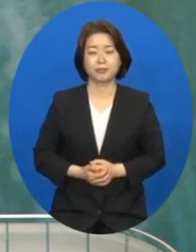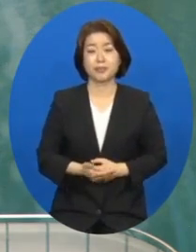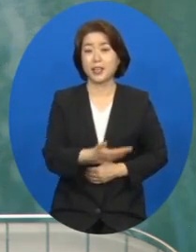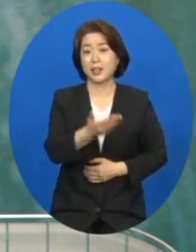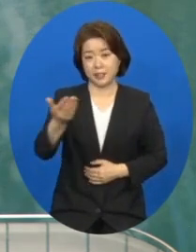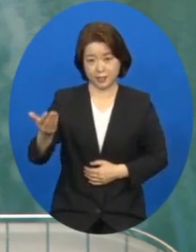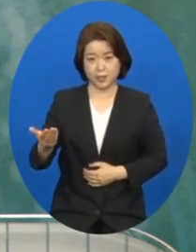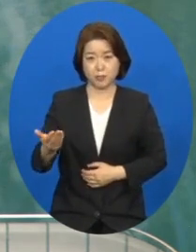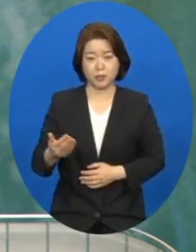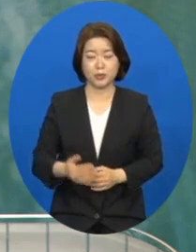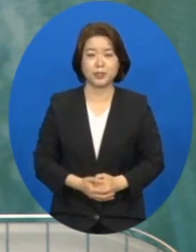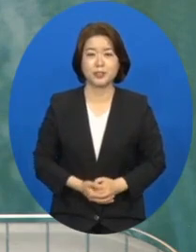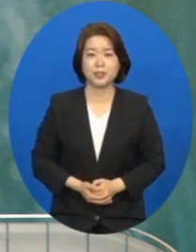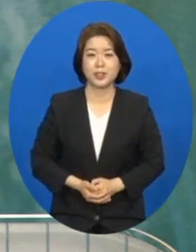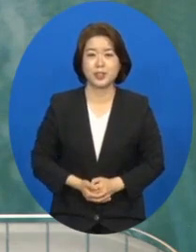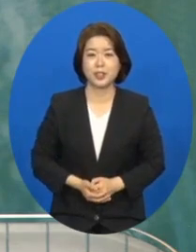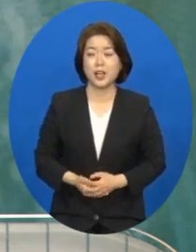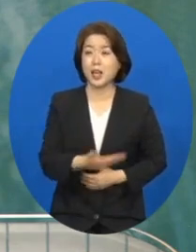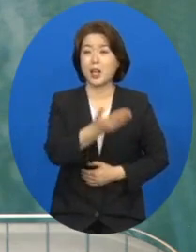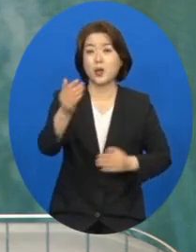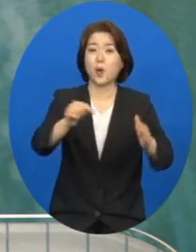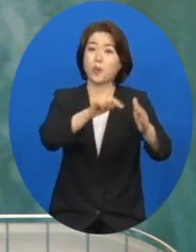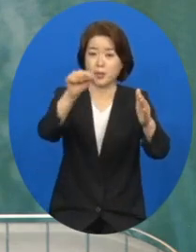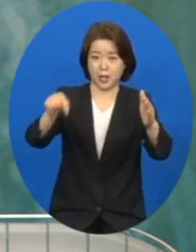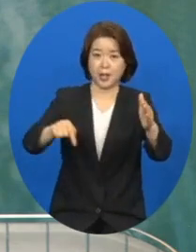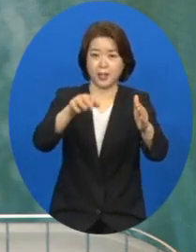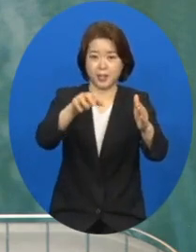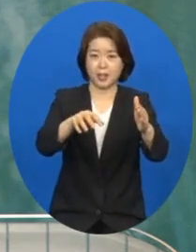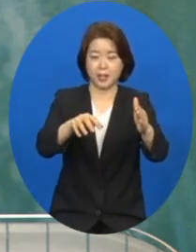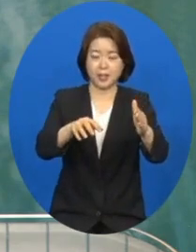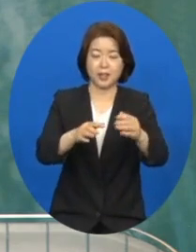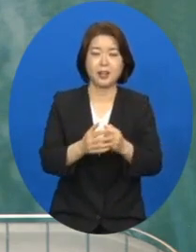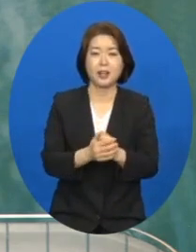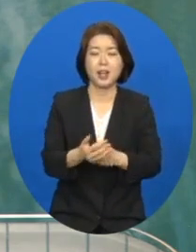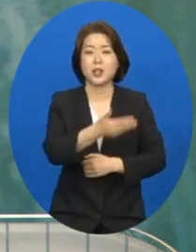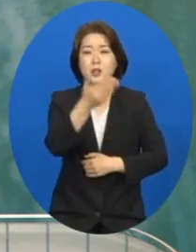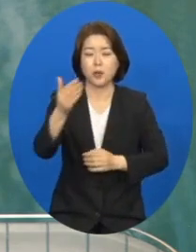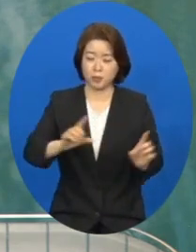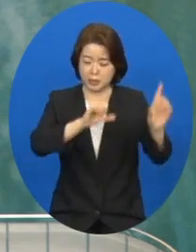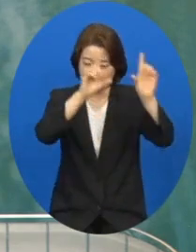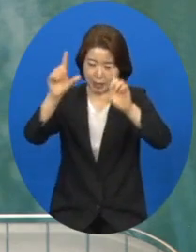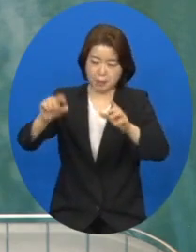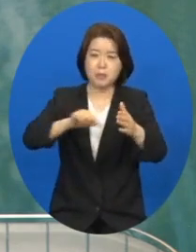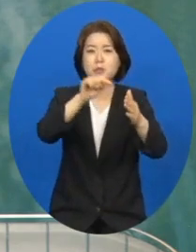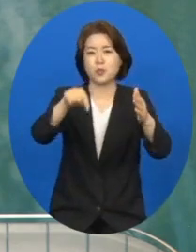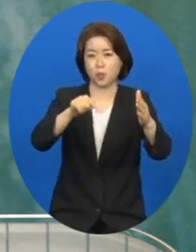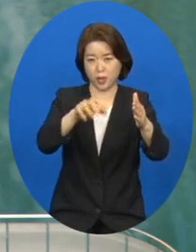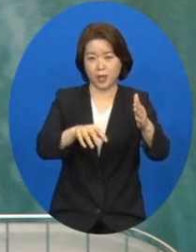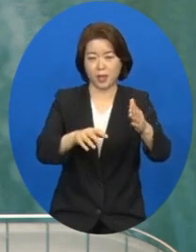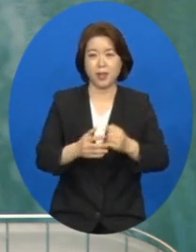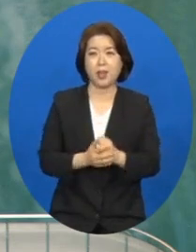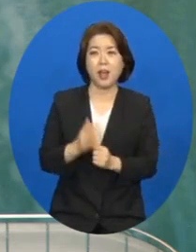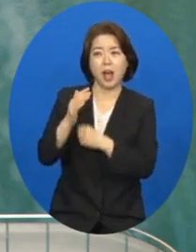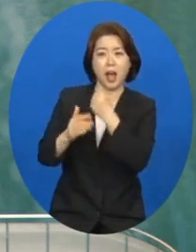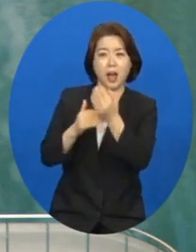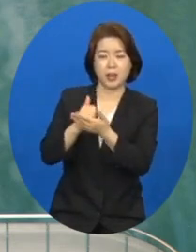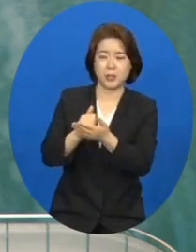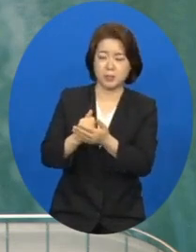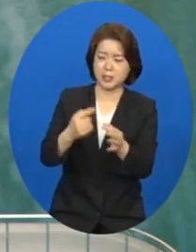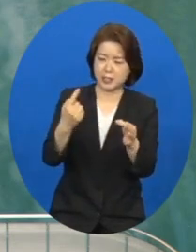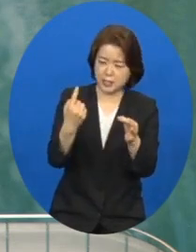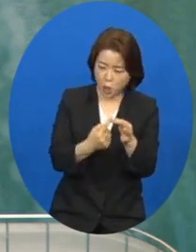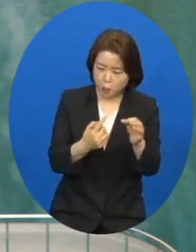여러분, 여러분 안에, 여러분의 삶 속에 하나님께서 첫 번째